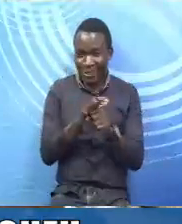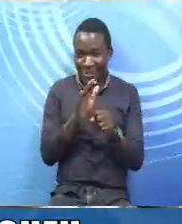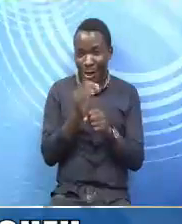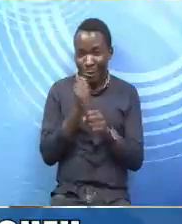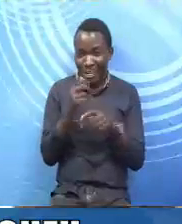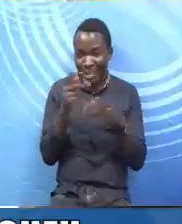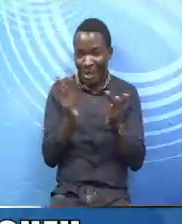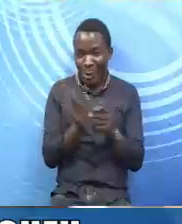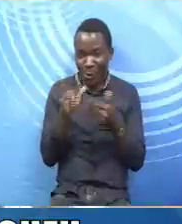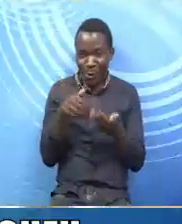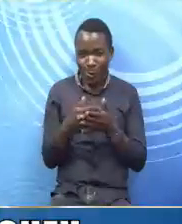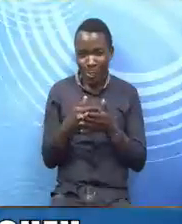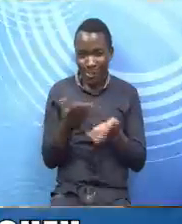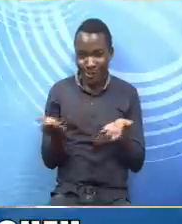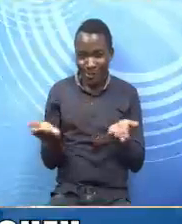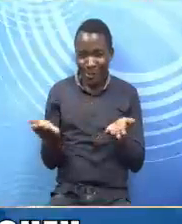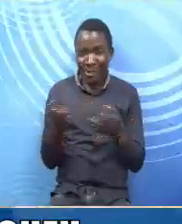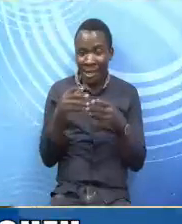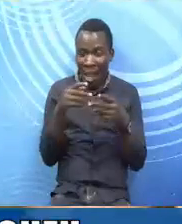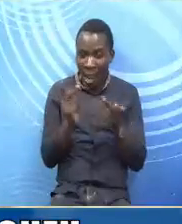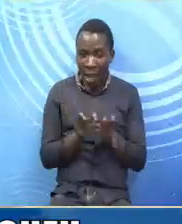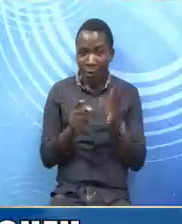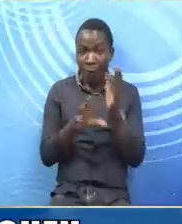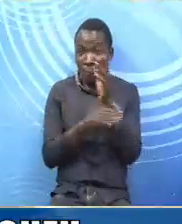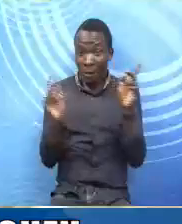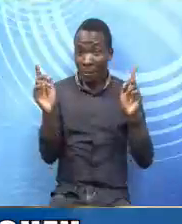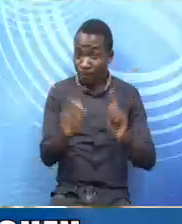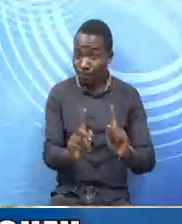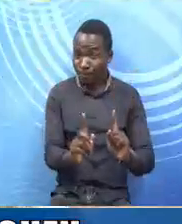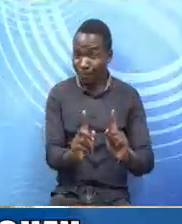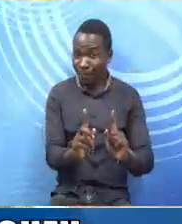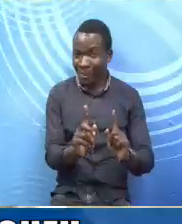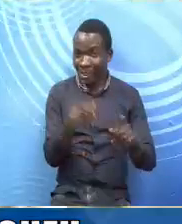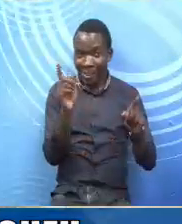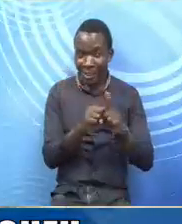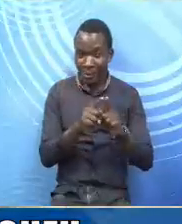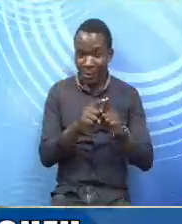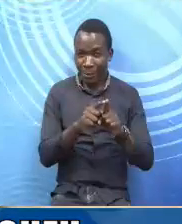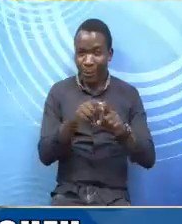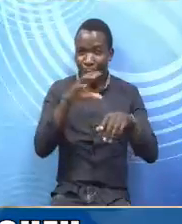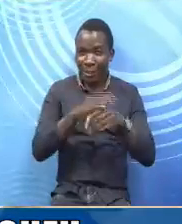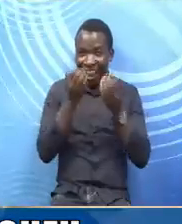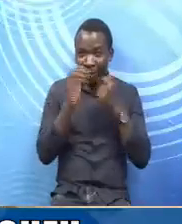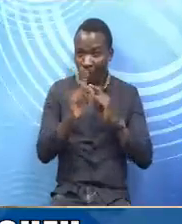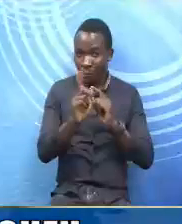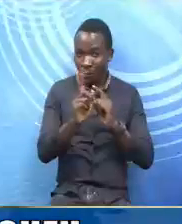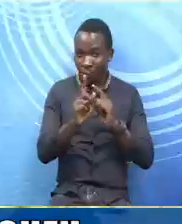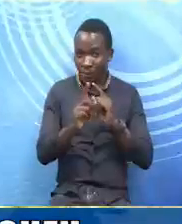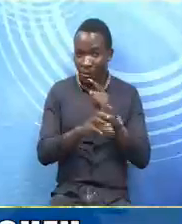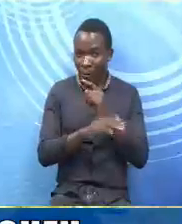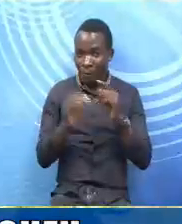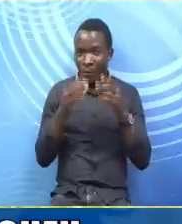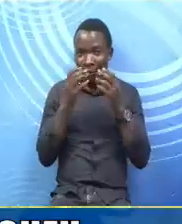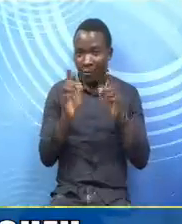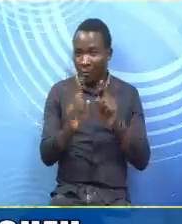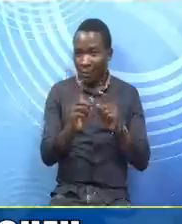hose ahantu yigeze yandura yiba ntagira ate haba no guca ikigori hose yantunguye igihe